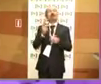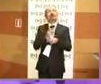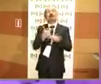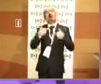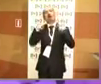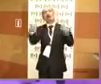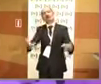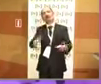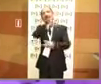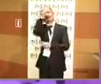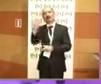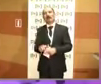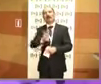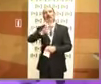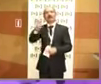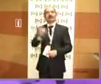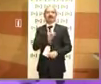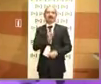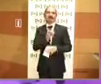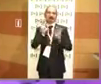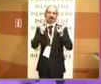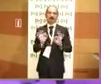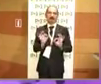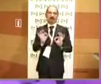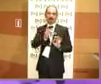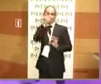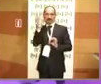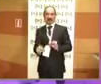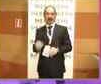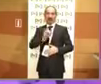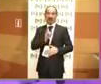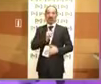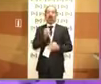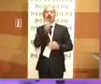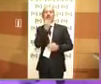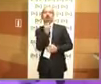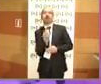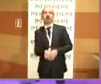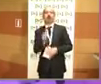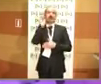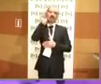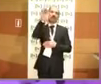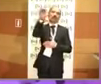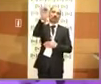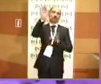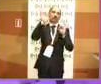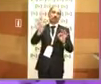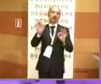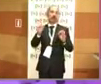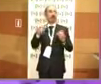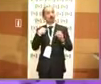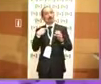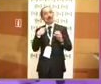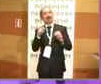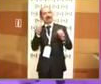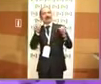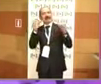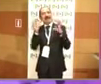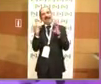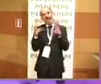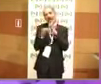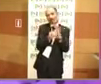offrire l'Italia un'altra identità. Fatemi dire, un buon futuro. Contro l'empatia dell'odio